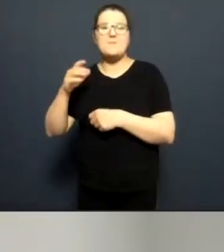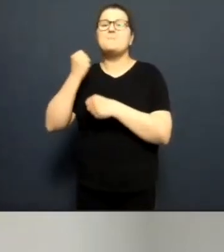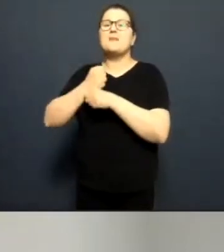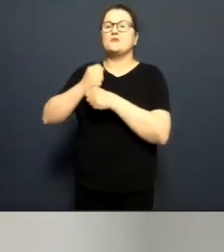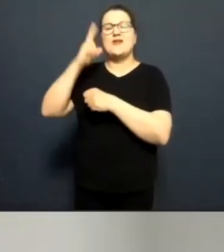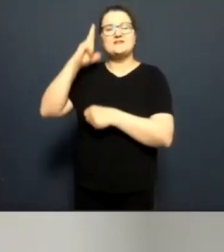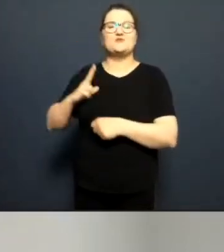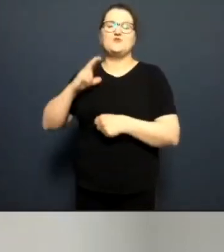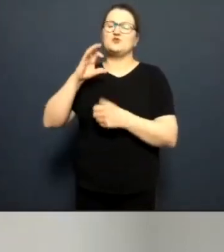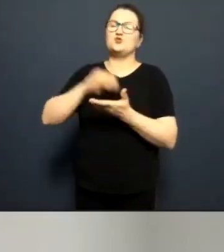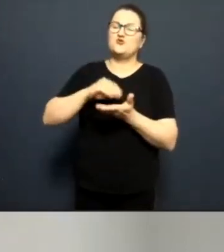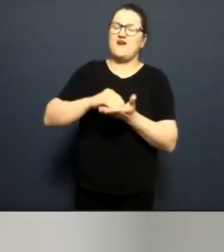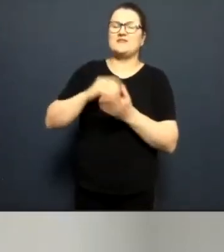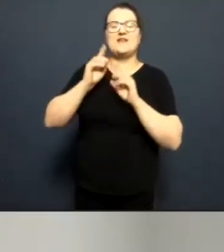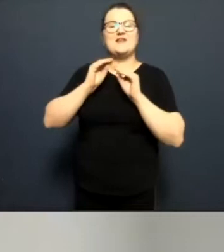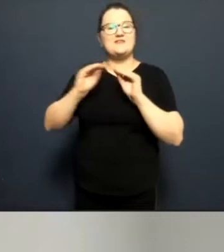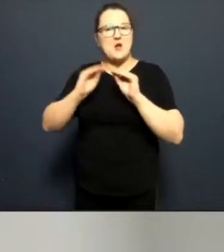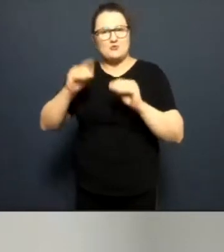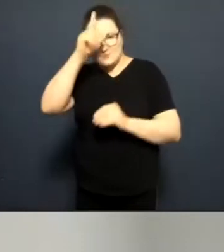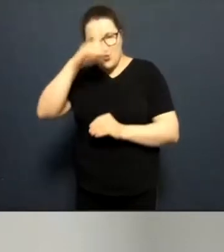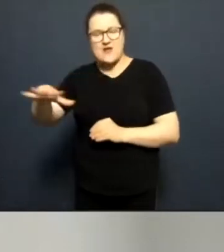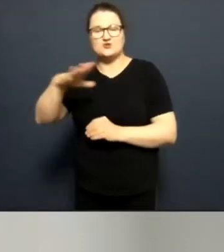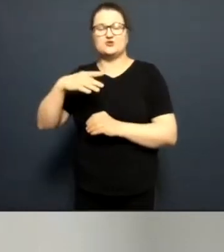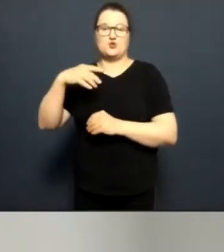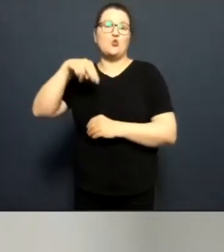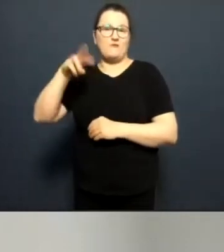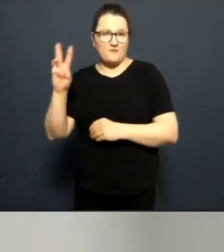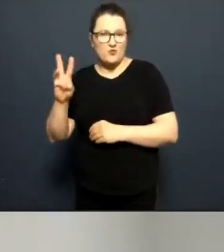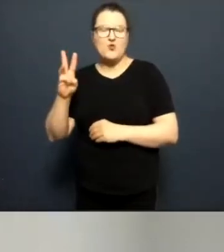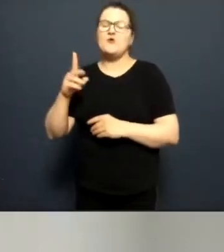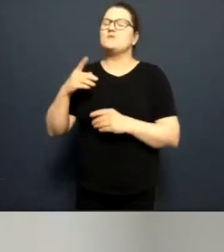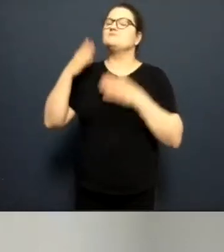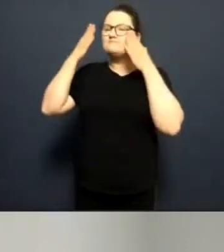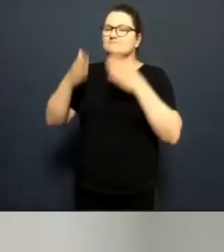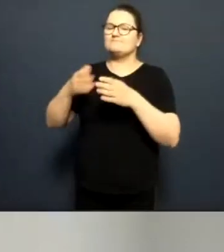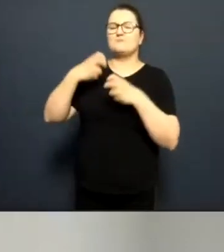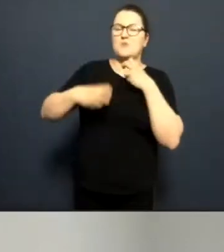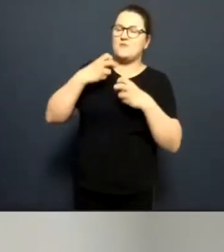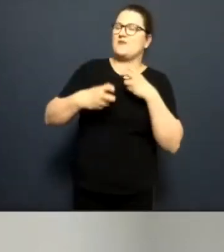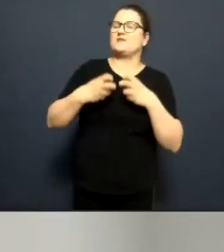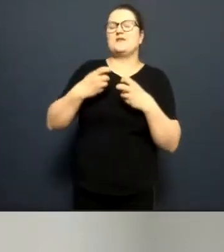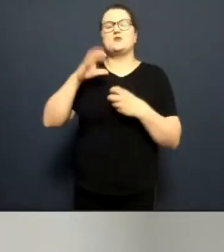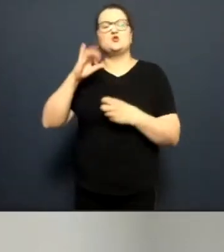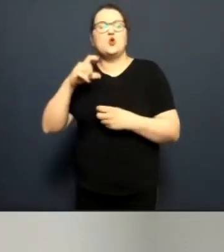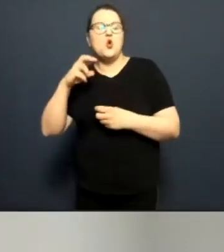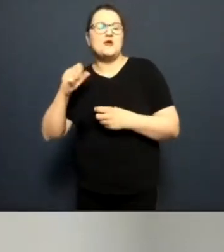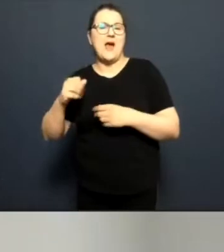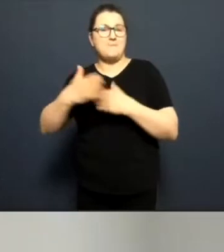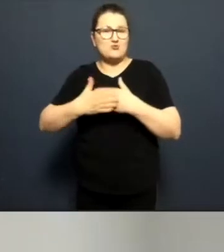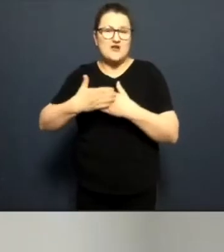Instytucie Stosowanych Nauk Społecznych Uniwersytetu Warszawskiego. Zajmuje się problematyką socjologii małżeństwa i rodziny,